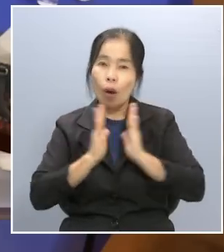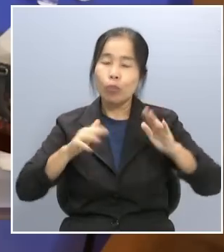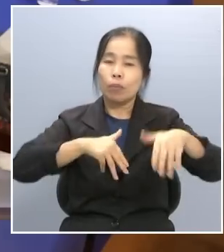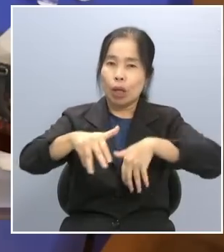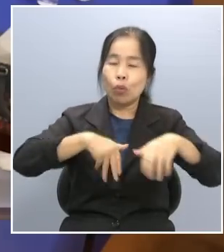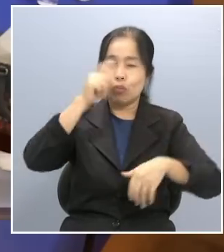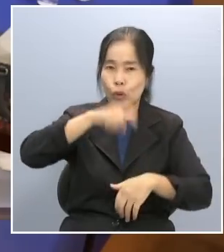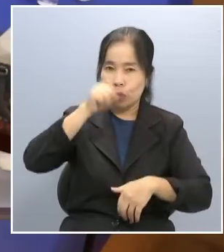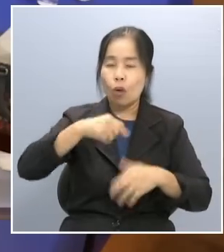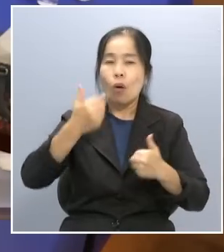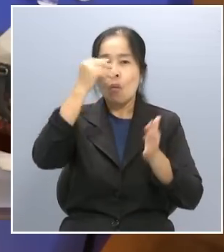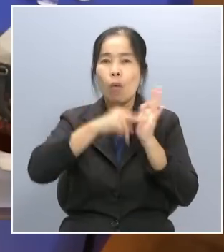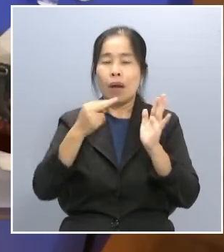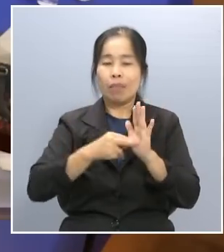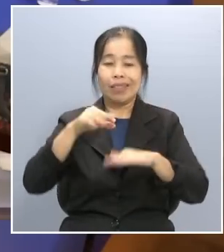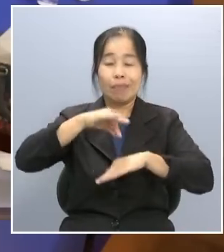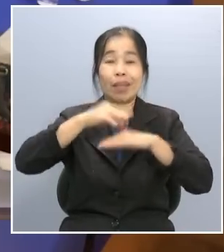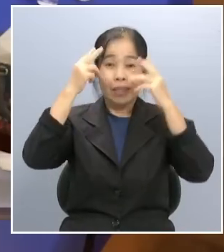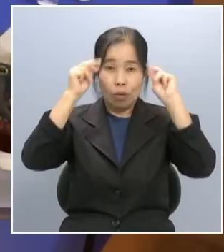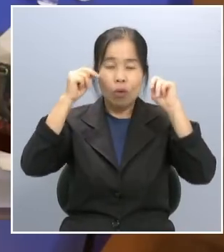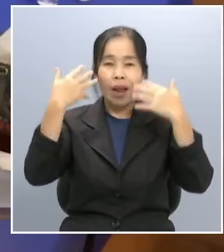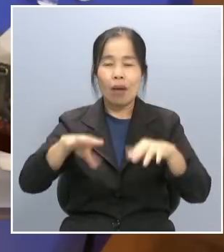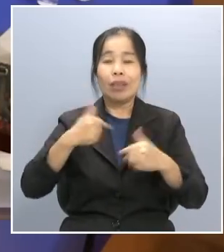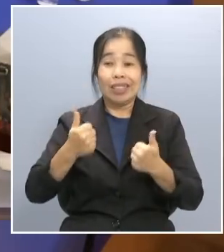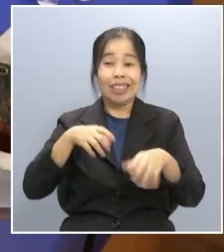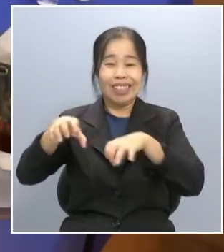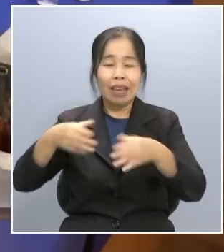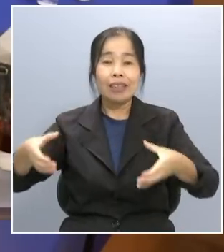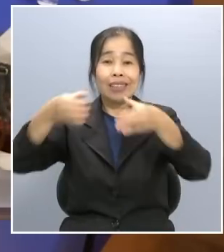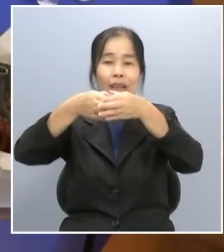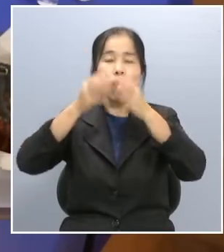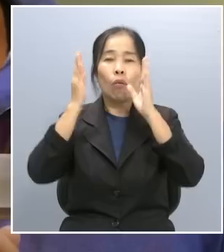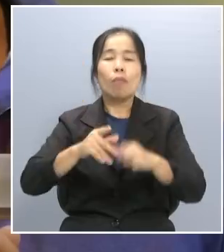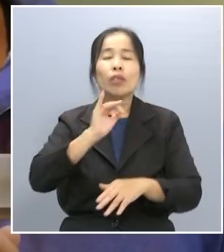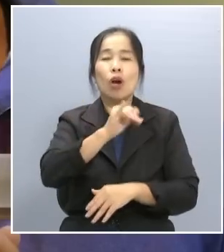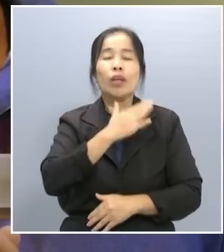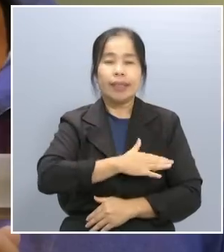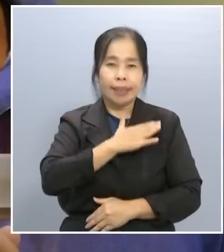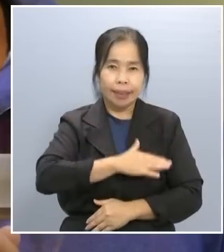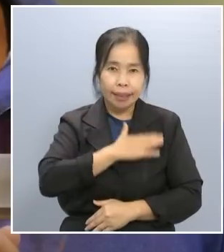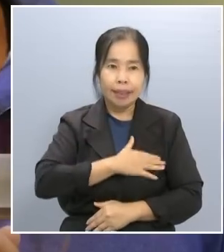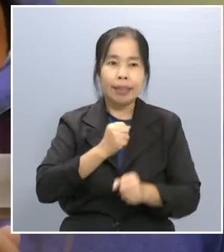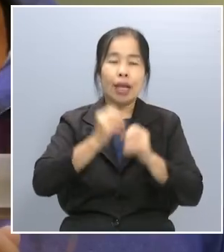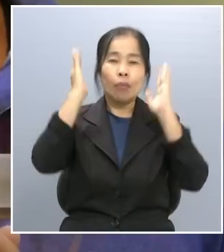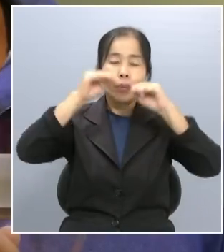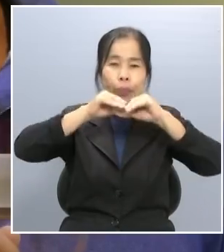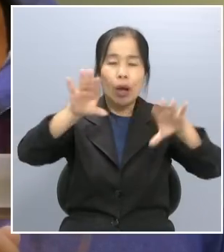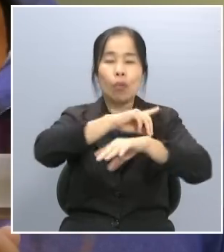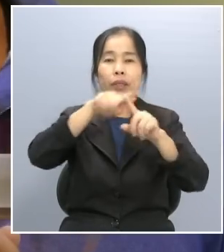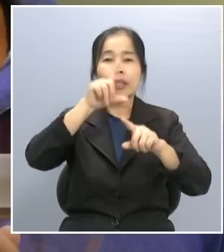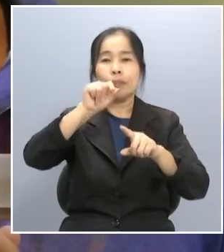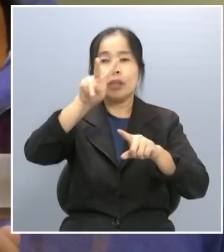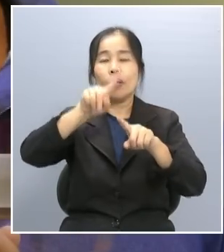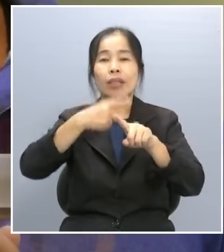มากที่สุดในฐานะว่าที่นายกส่วนเรื่องการจัดตั้งรัฐบาลก็บอกกับทั้ง 500คนน่ะนะคะว่าขอให้รอติดตามการแถลงวันที่ 22ก็คือ